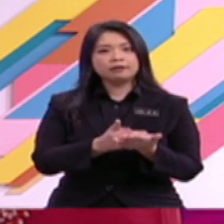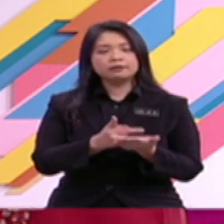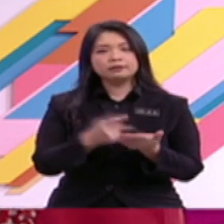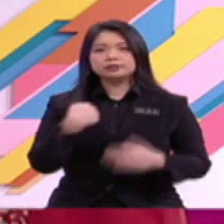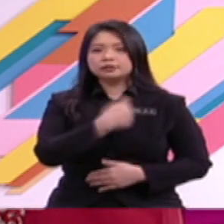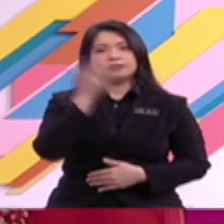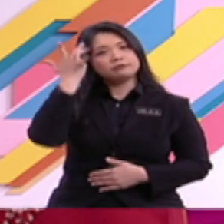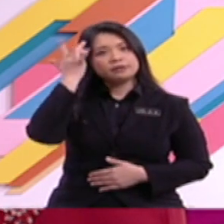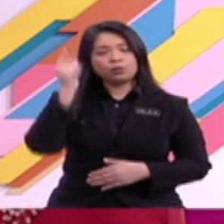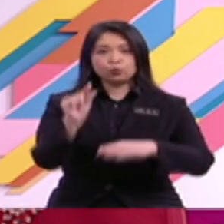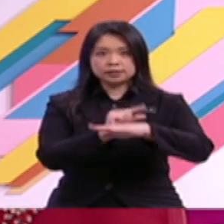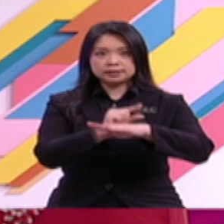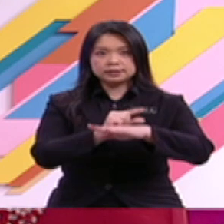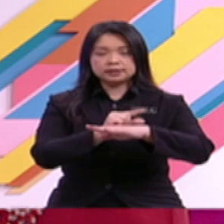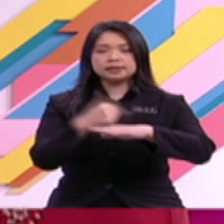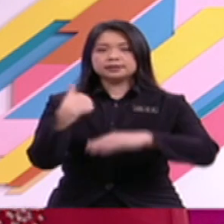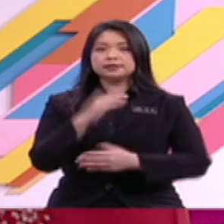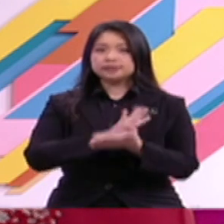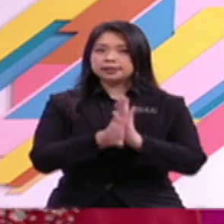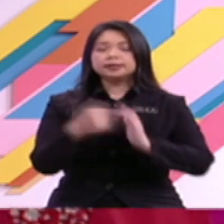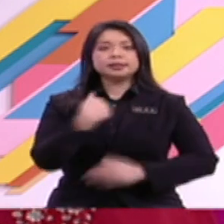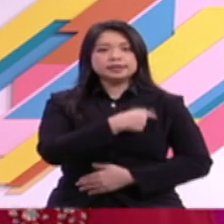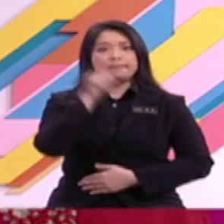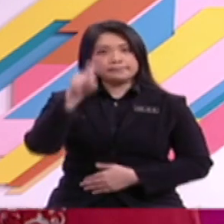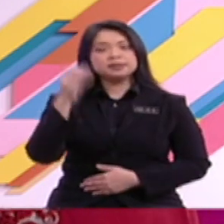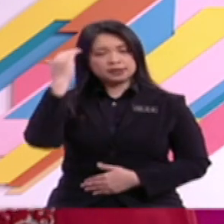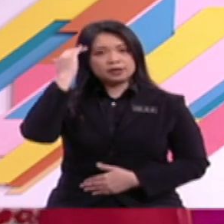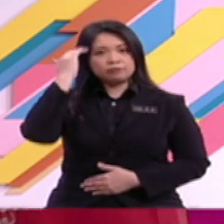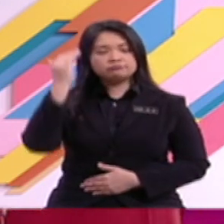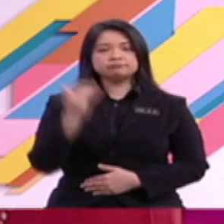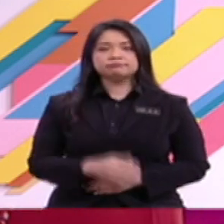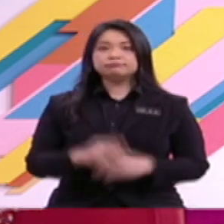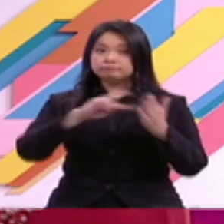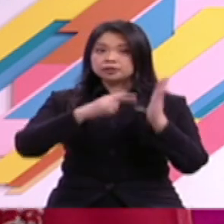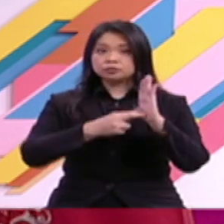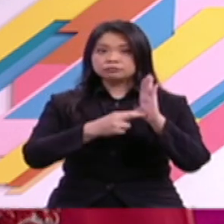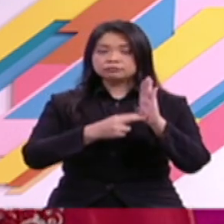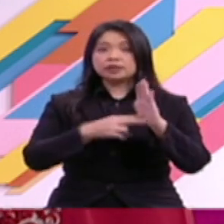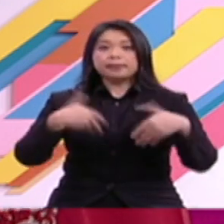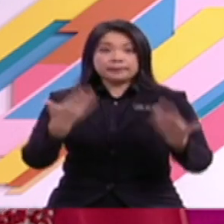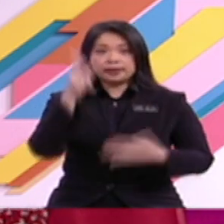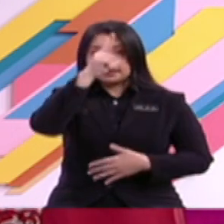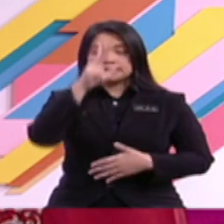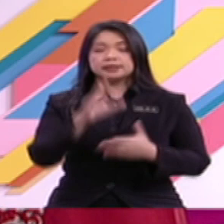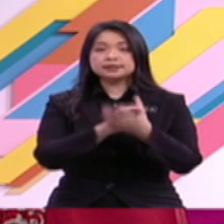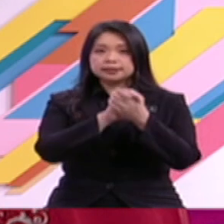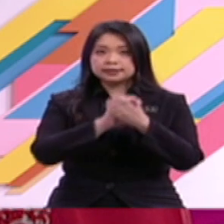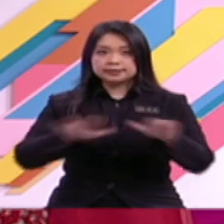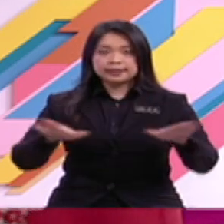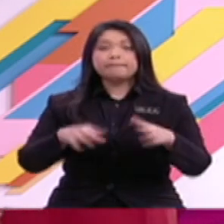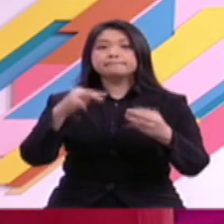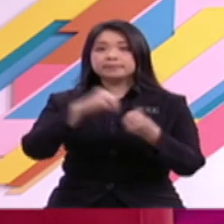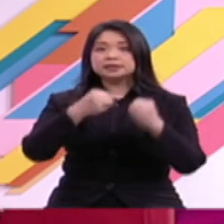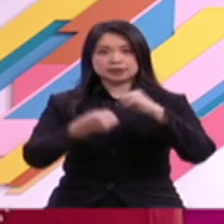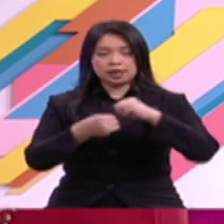kenal Mah masuk-masuk ala ini baru ya kita faham Macam mane kerajaan gunakannya untuk menyelesaikan masalah yang berkaitan